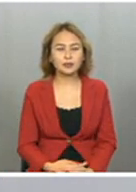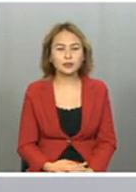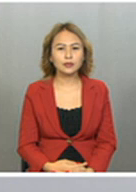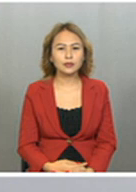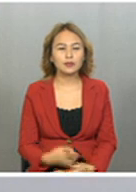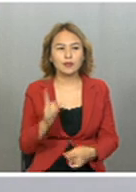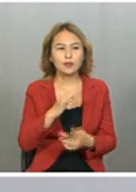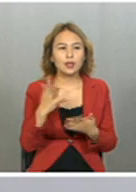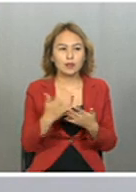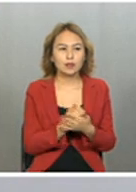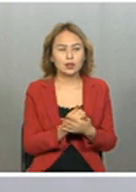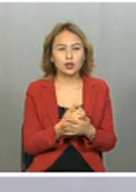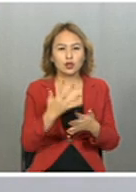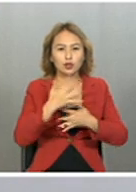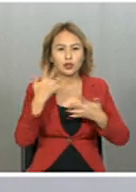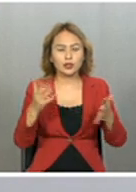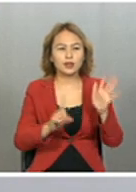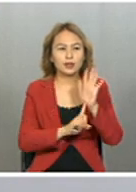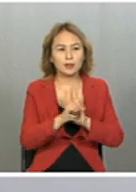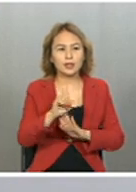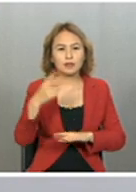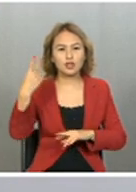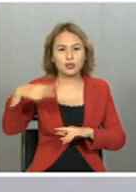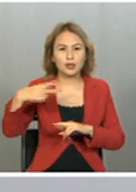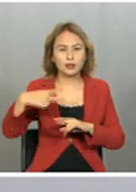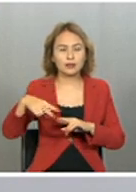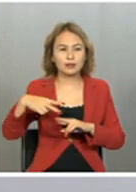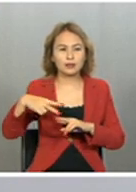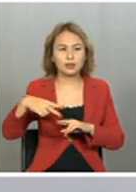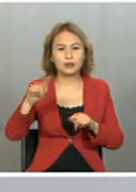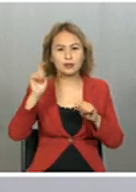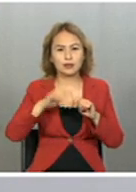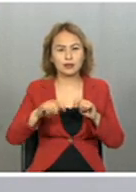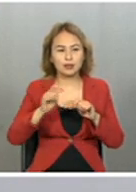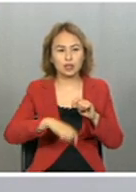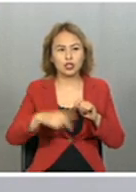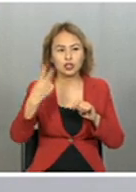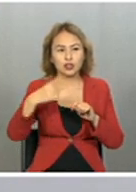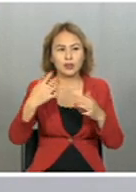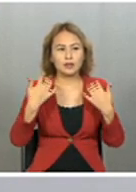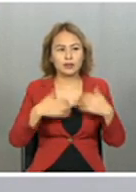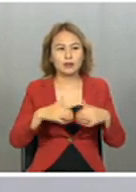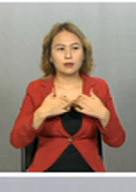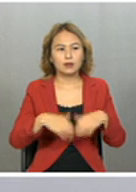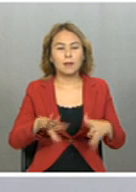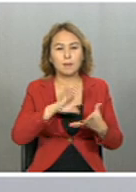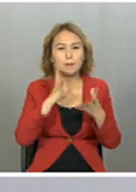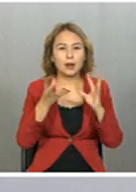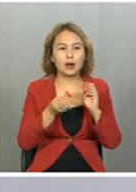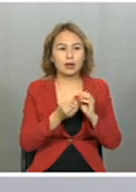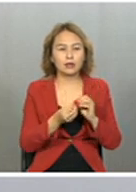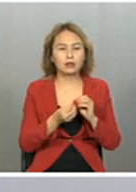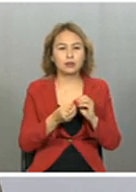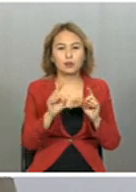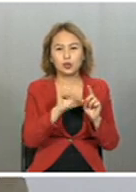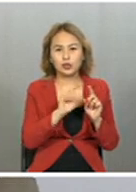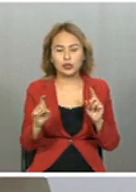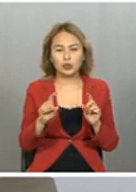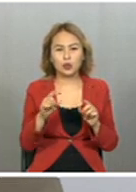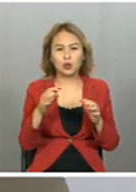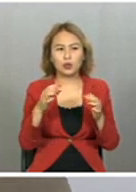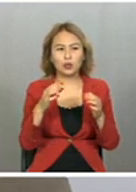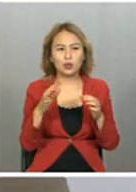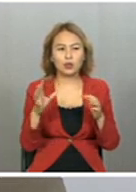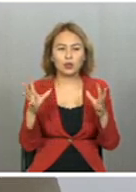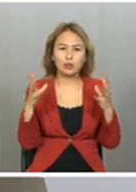үшін үлкен саннан бастаймыз, неке? 20. Тексерейік. 20 саны барлық бөлшектердің ортақ бөлімі бола